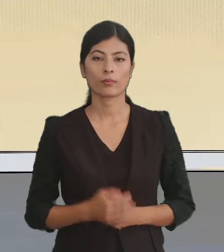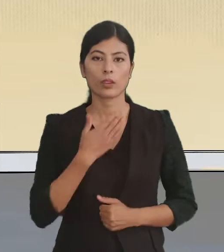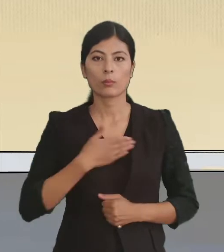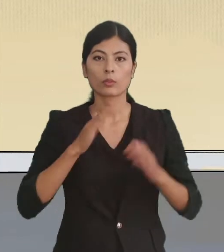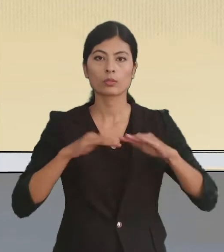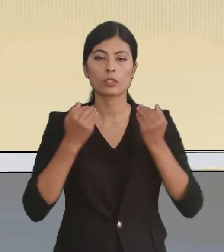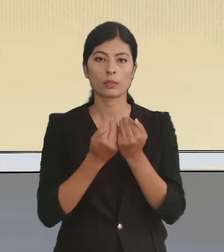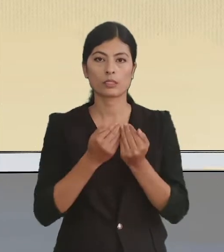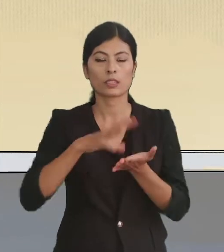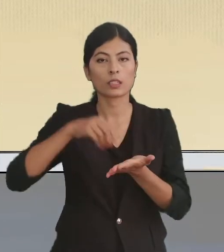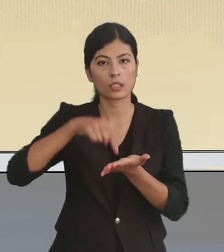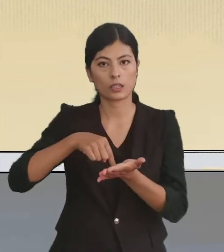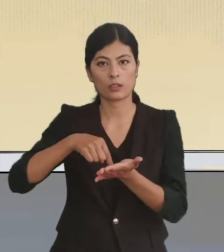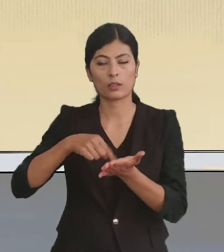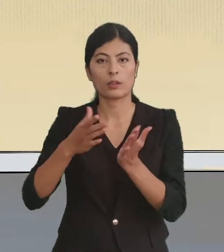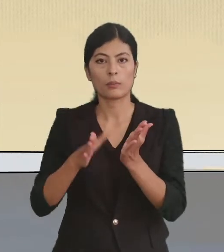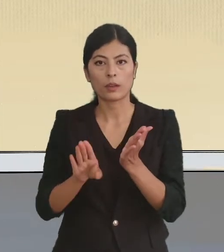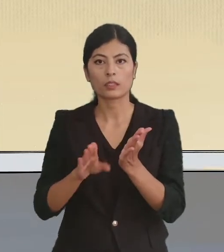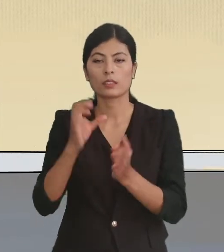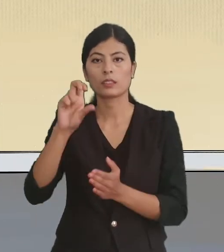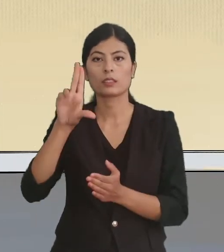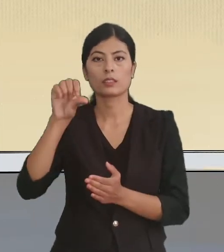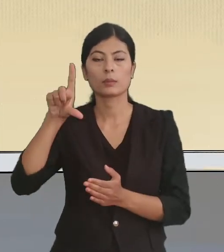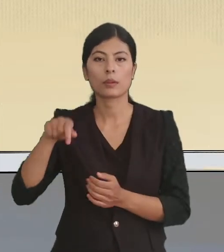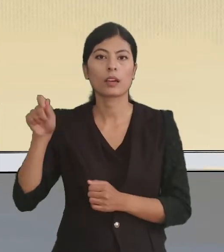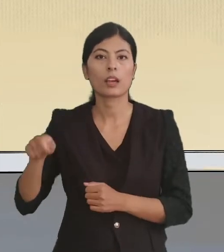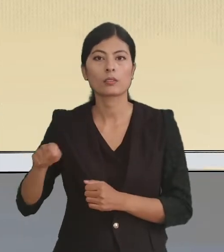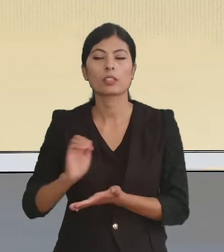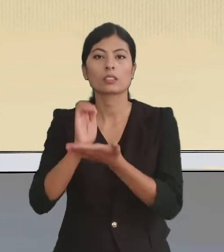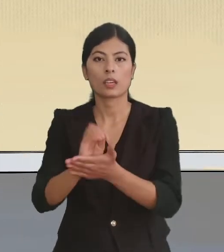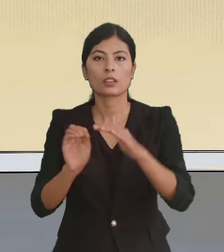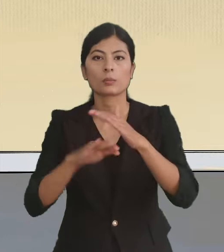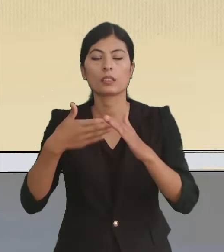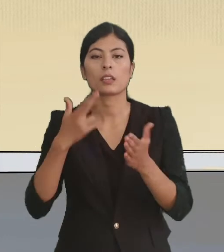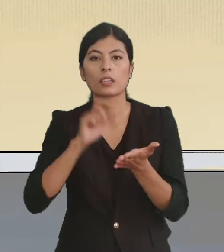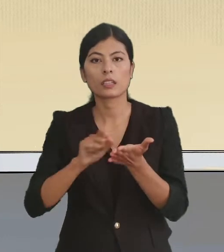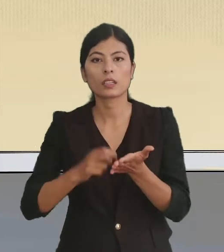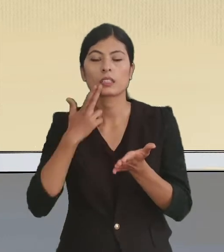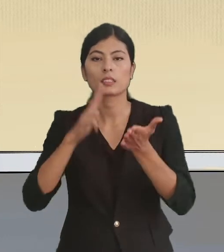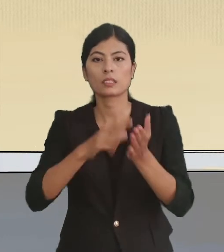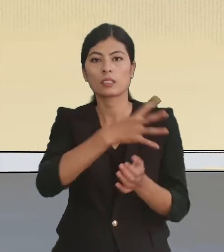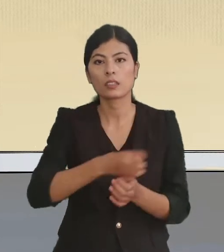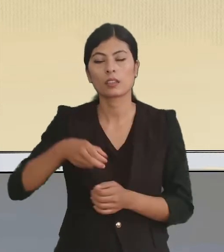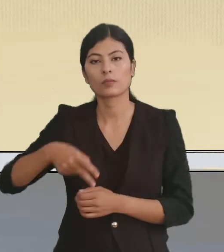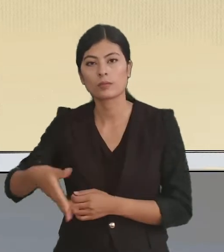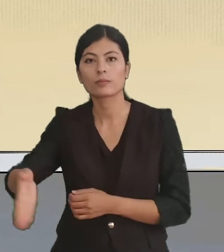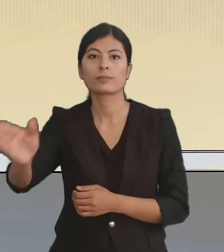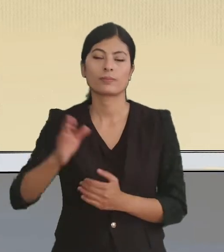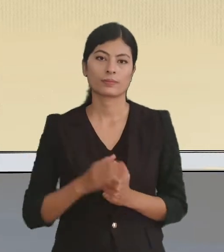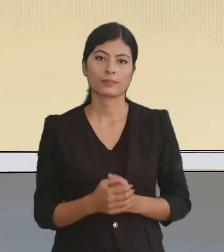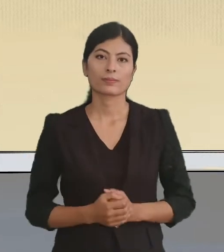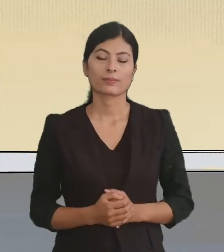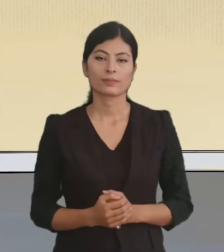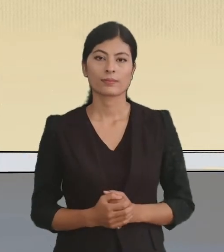मनोसामाजिक परामर्श केन्द्रबाट दिपा कानुनी सहायता समितिकन लेखेको प्रेषण पत्र लिकन निस्कनी छन्।